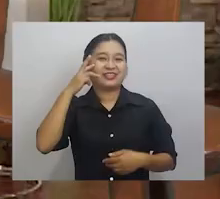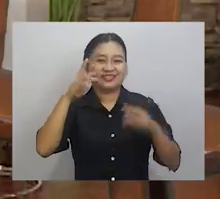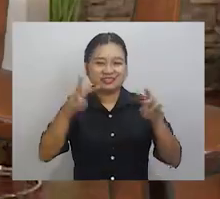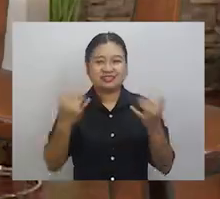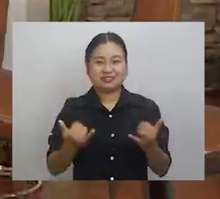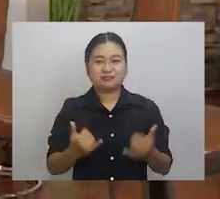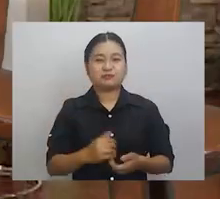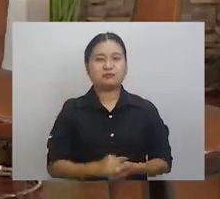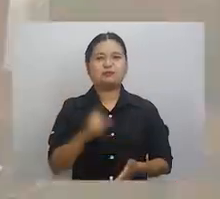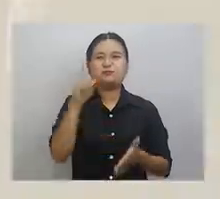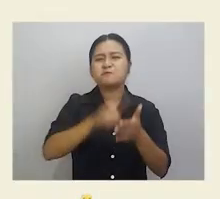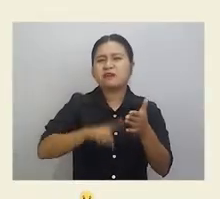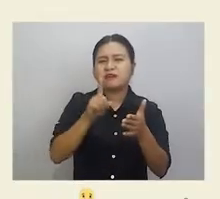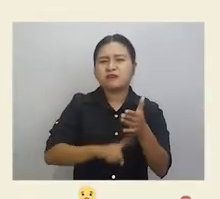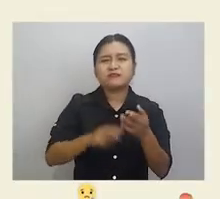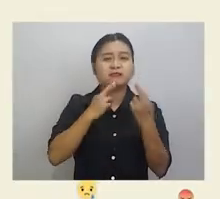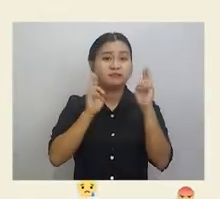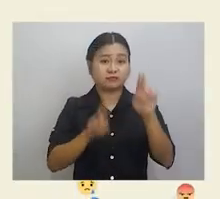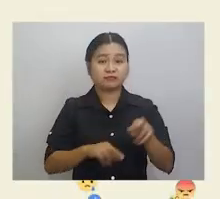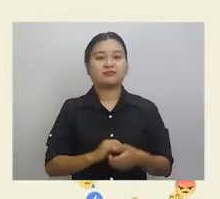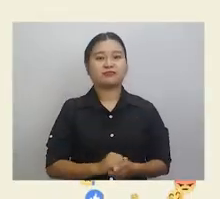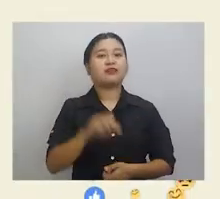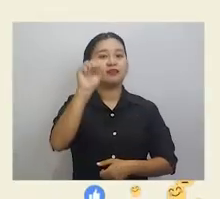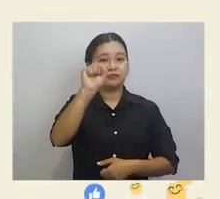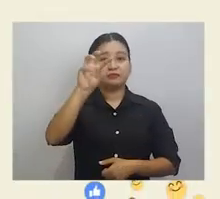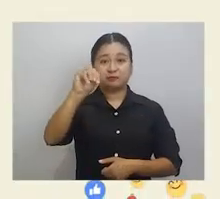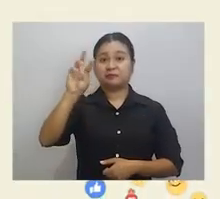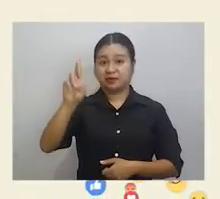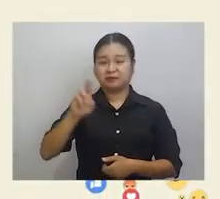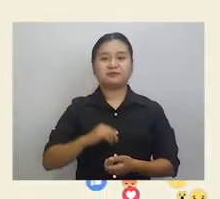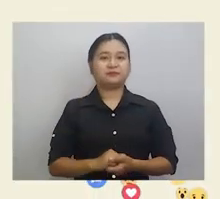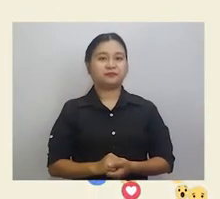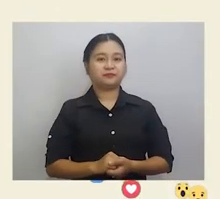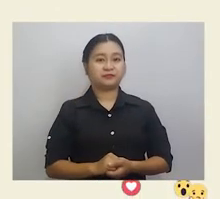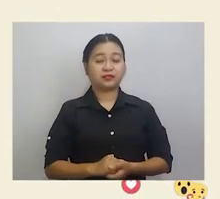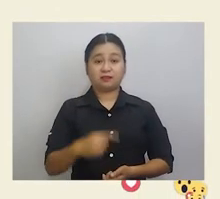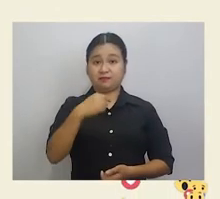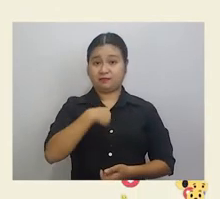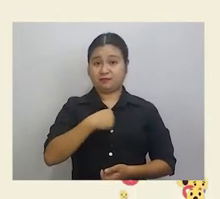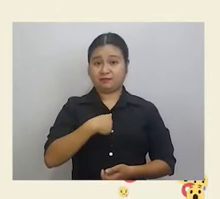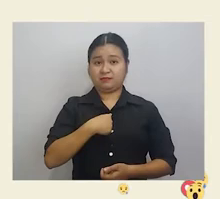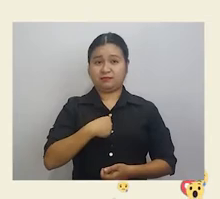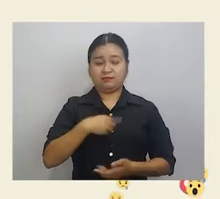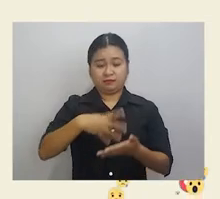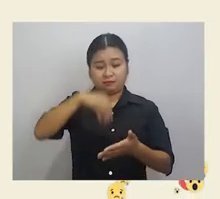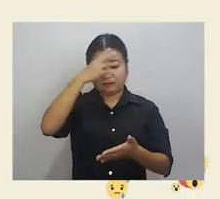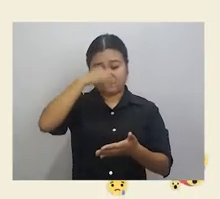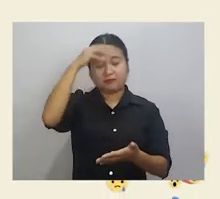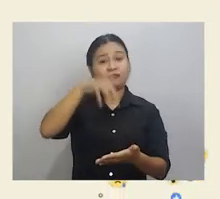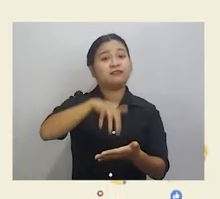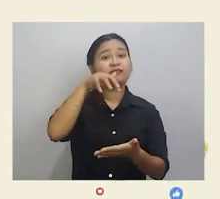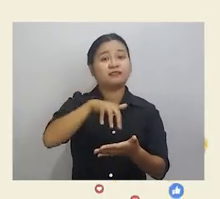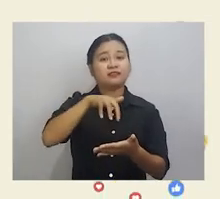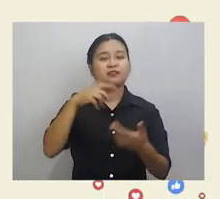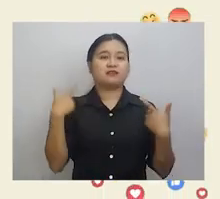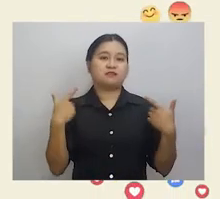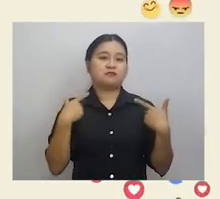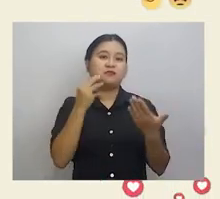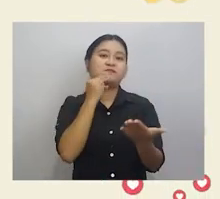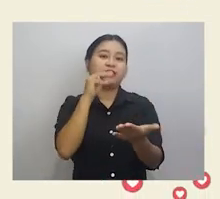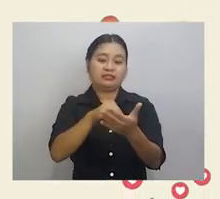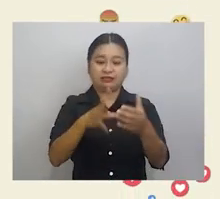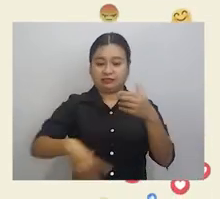ang kanilang mga reaksyon? Ito ang kanilang SMR. Sa akin pong napag-aralan, may mga